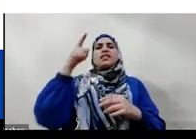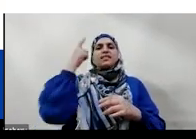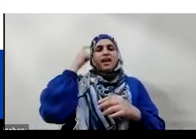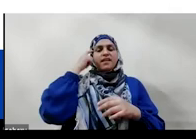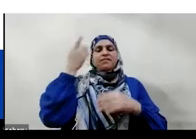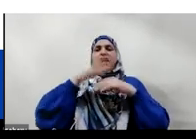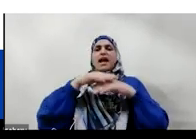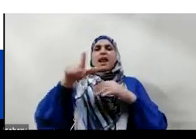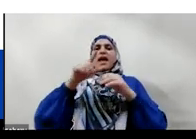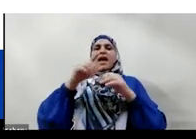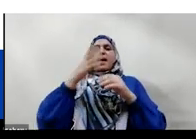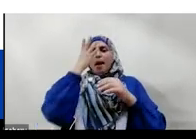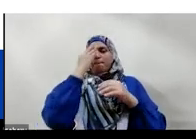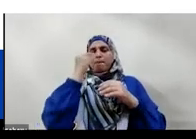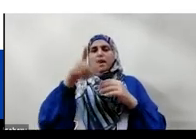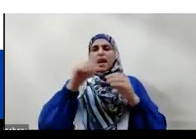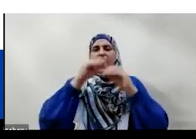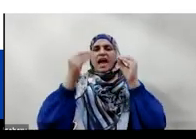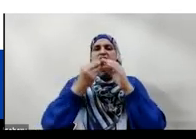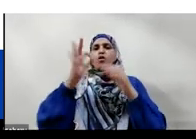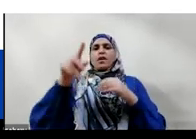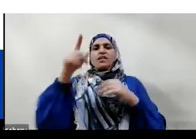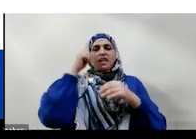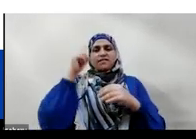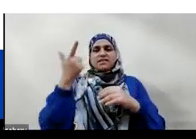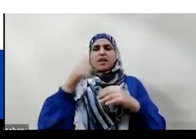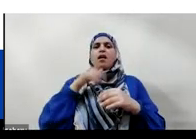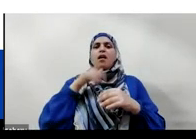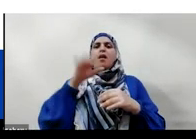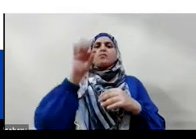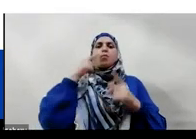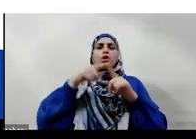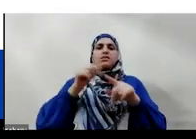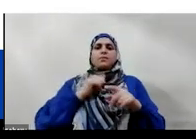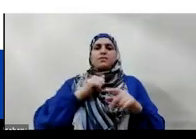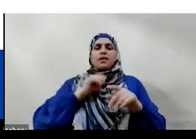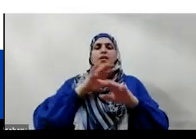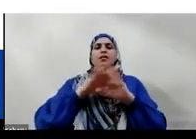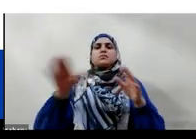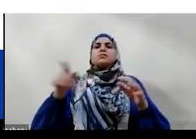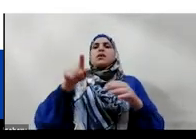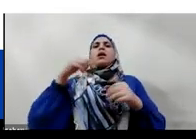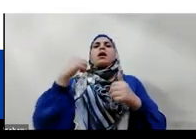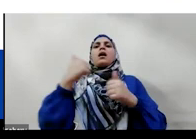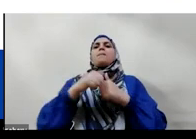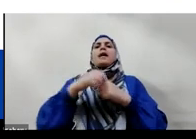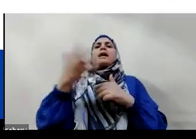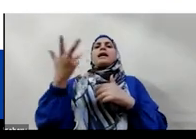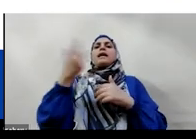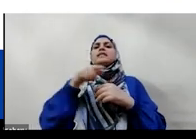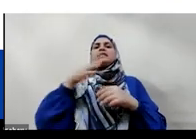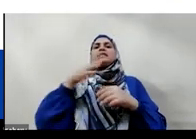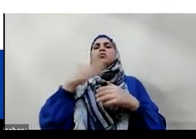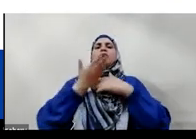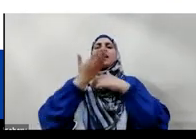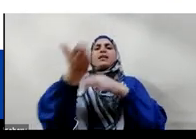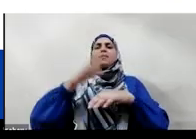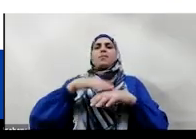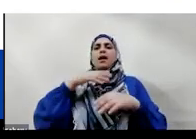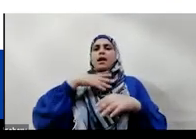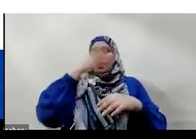البرنامج من فين، بختار الاختيار الأنسب ليا، ويقول لي بقالك قد ايه عايز تقدم على منحة الفول